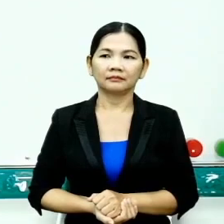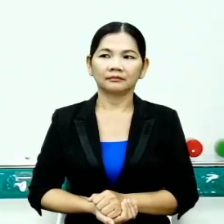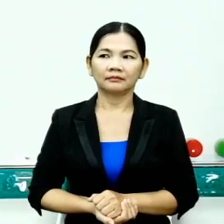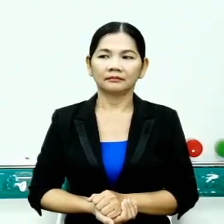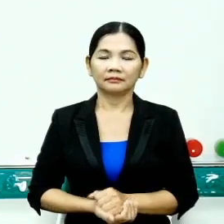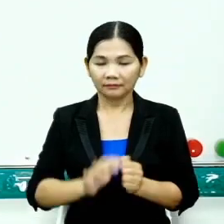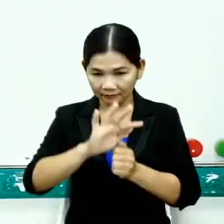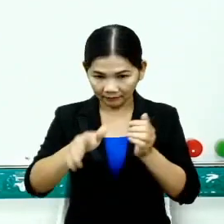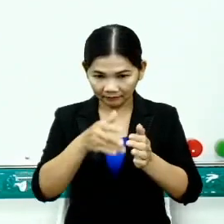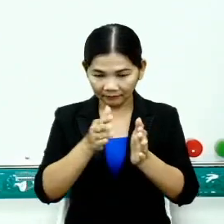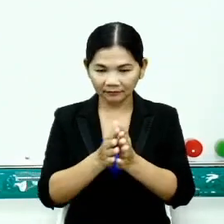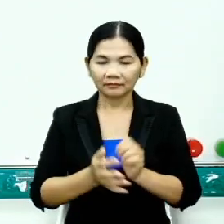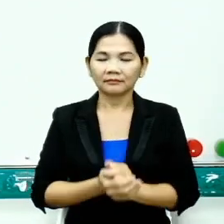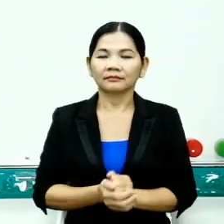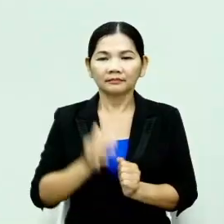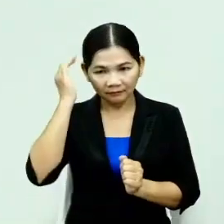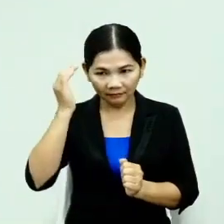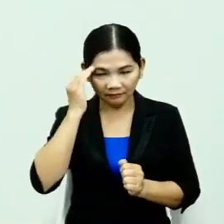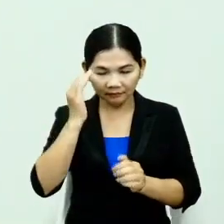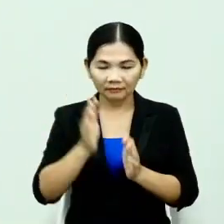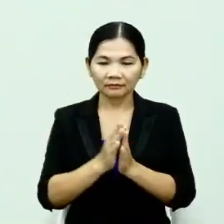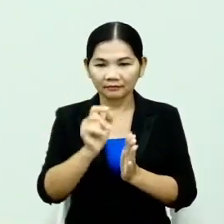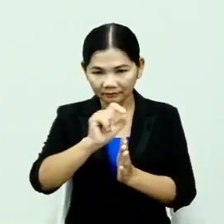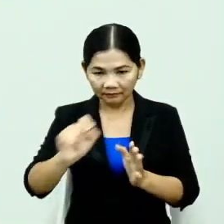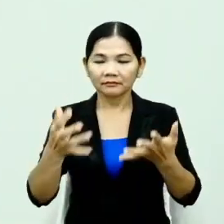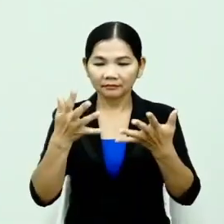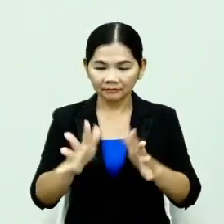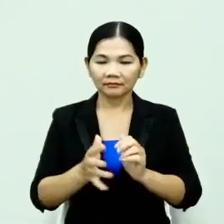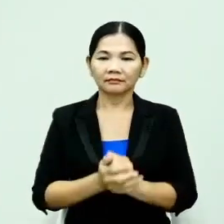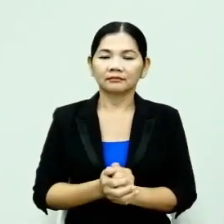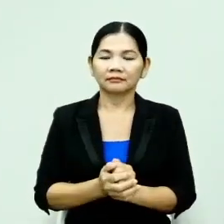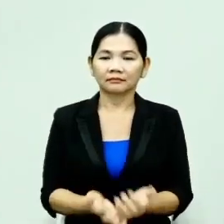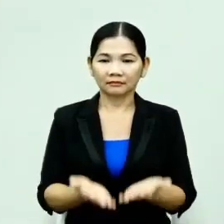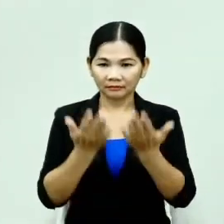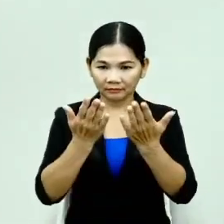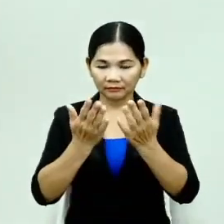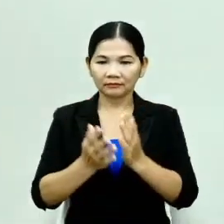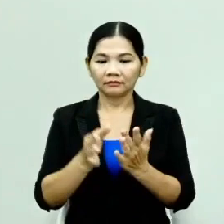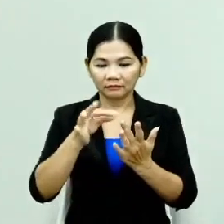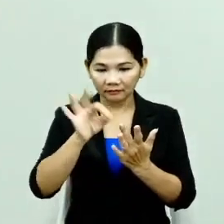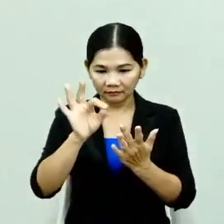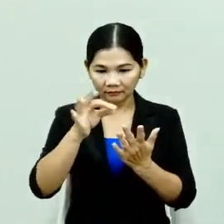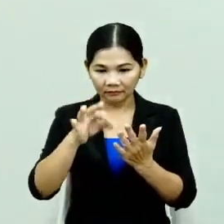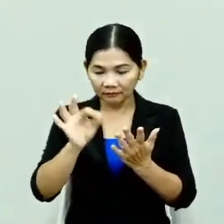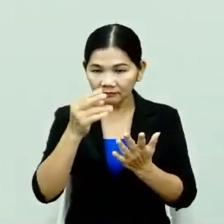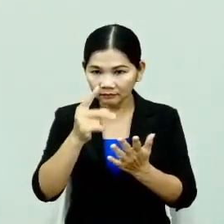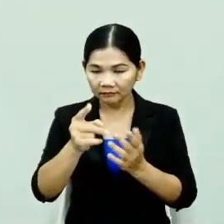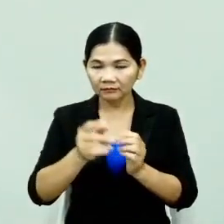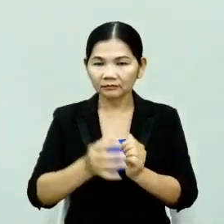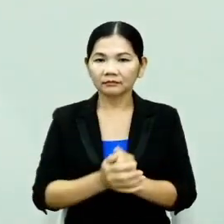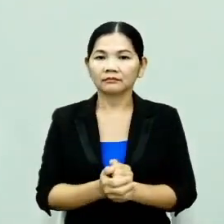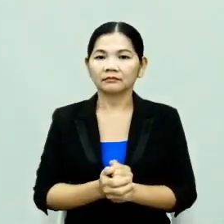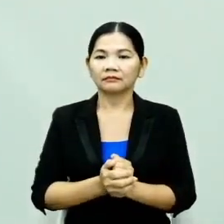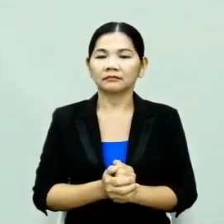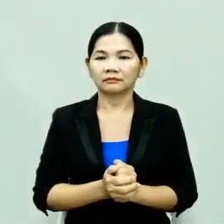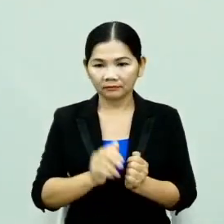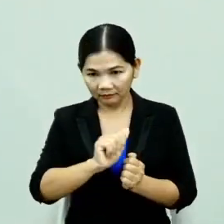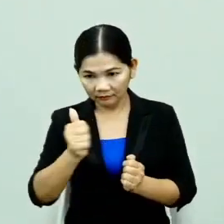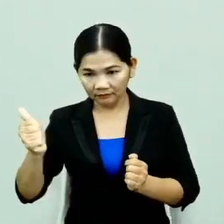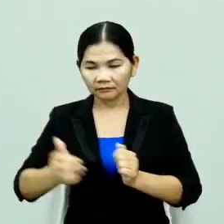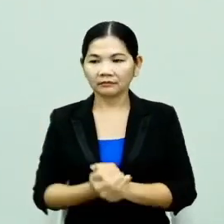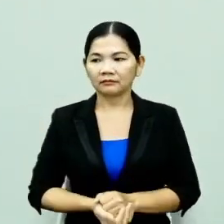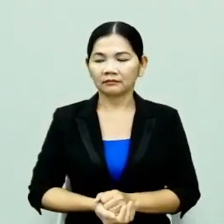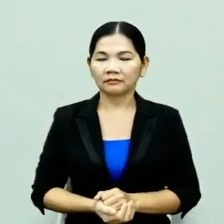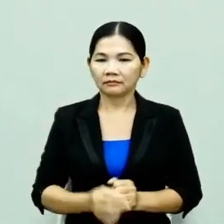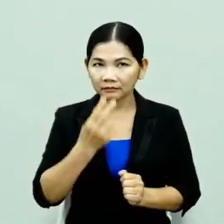chá ạ con mẹn tên sẵn không ta con và cắt chế sạch xế rùi rùi hai ta mọc tiếng toát chá ta đặt tay sạch xế đền đầy khá ta nà